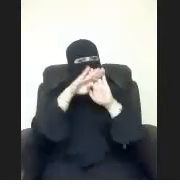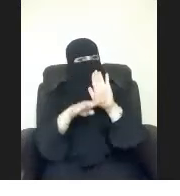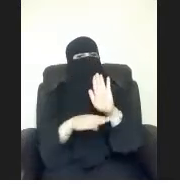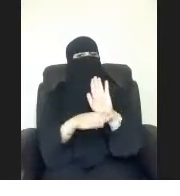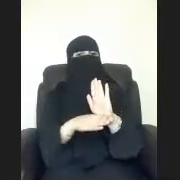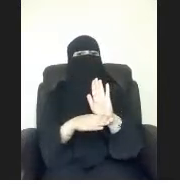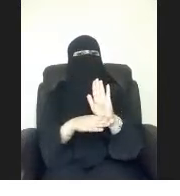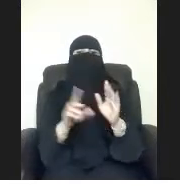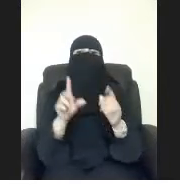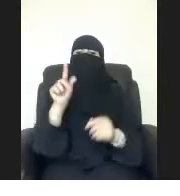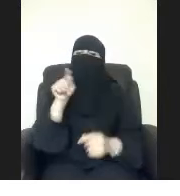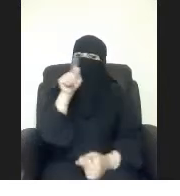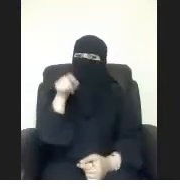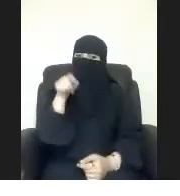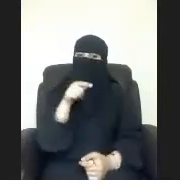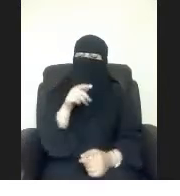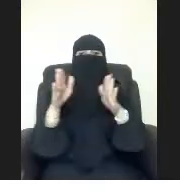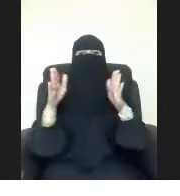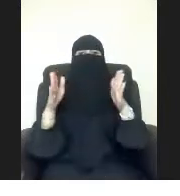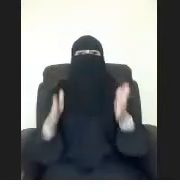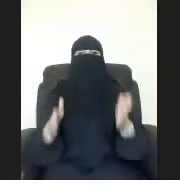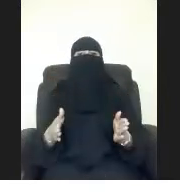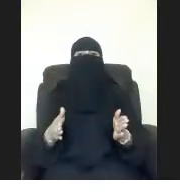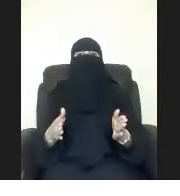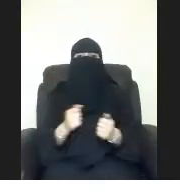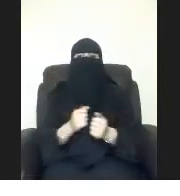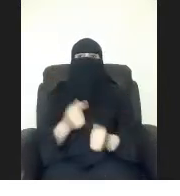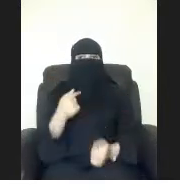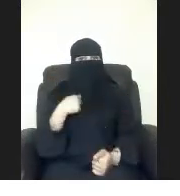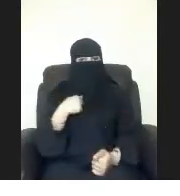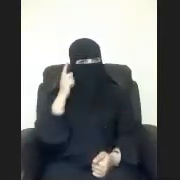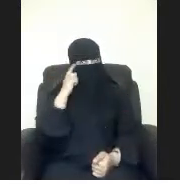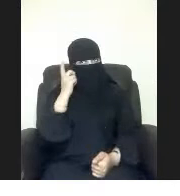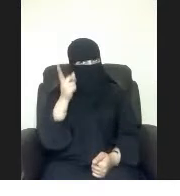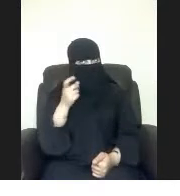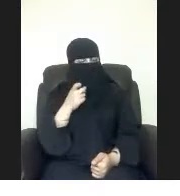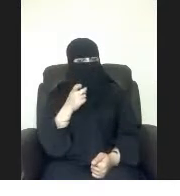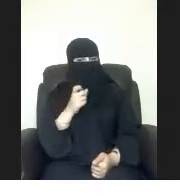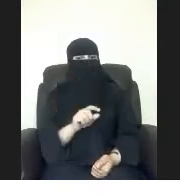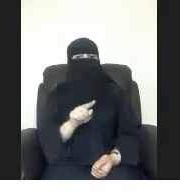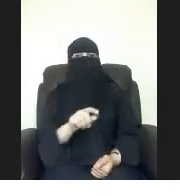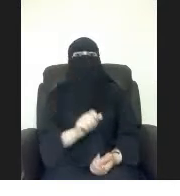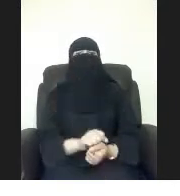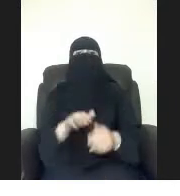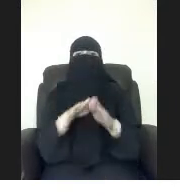ومنصات. من أشهر المنصات التي أعرفها أنا منصة يلودك.